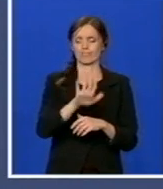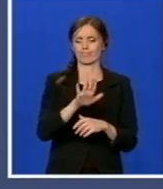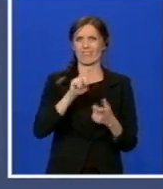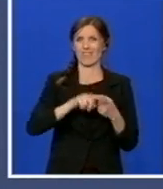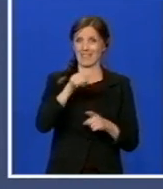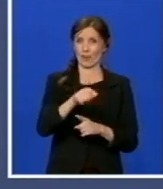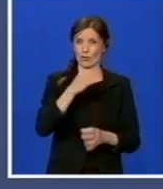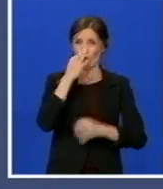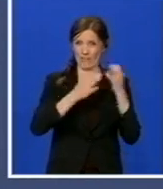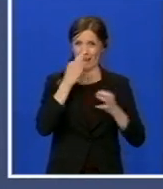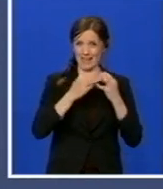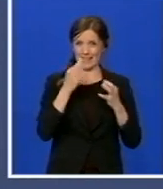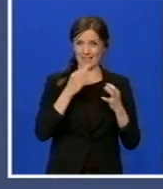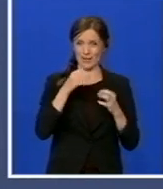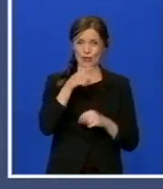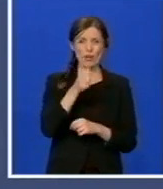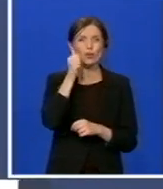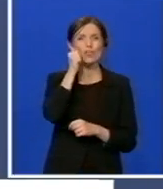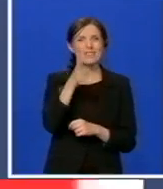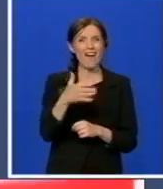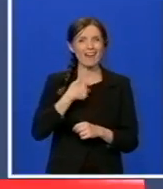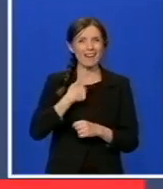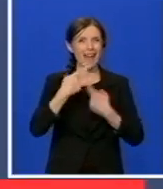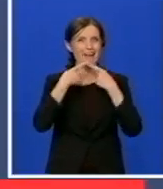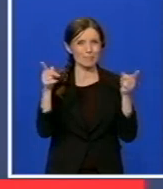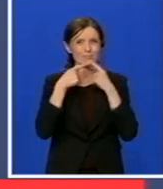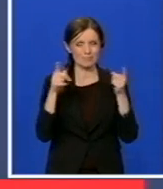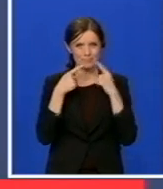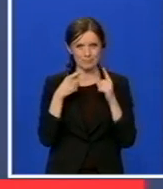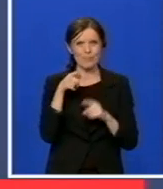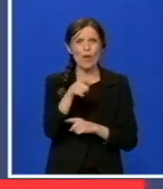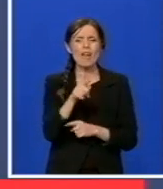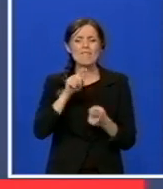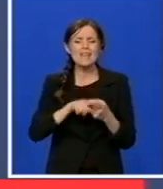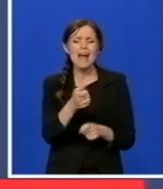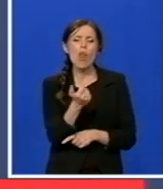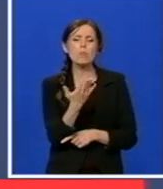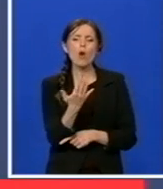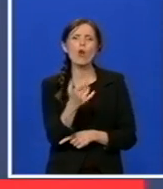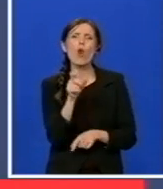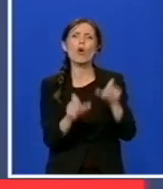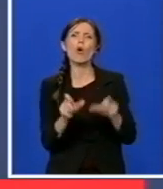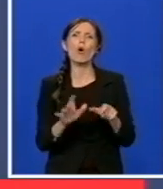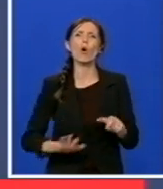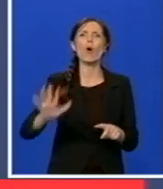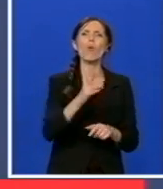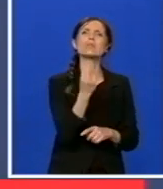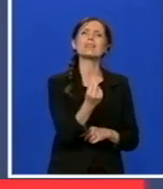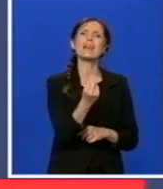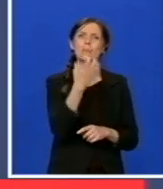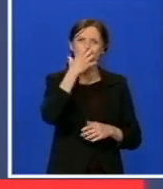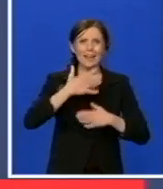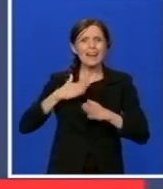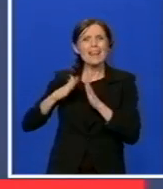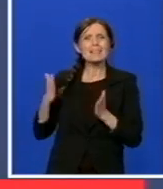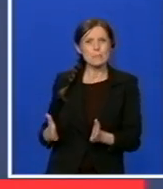kažem, izdaje, to je broj pacijenata koji su na respiratorima. Naime, u ovom sada, tako da